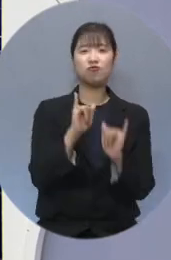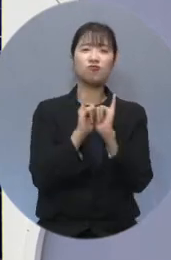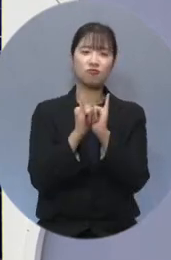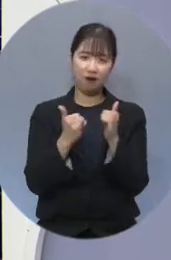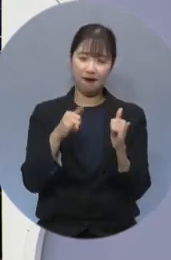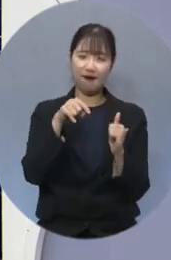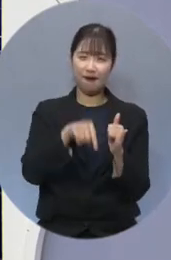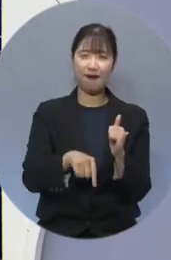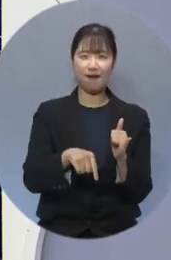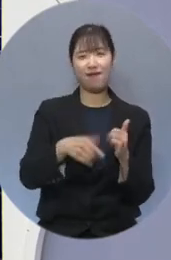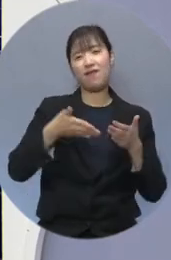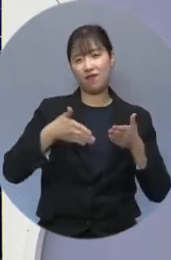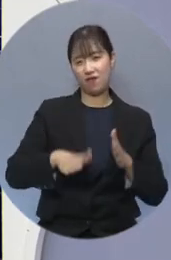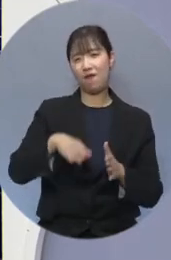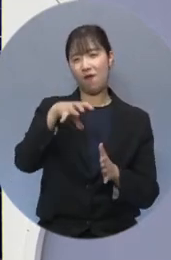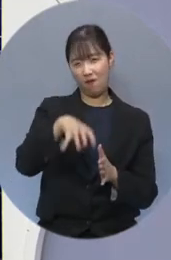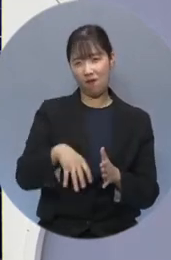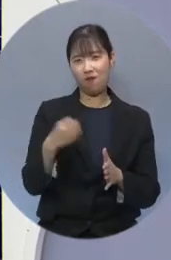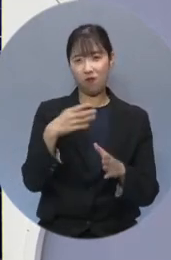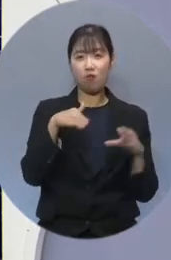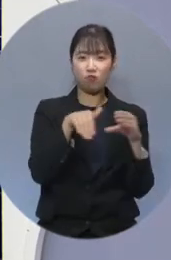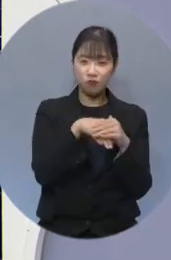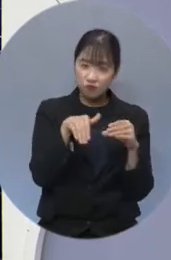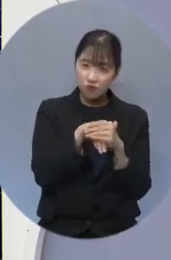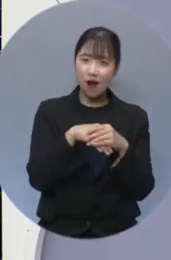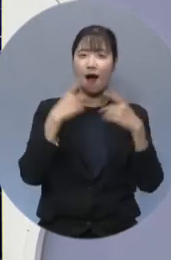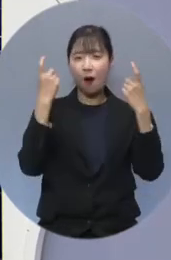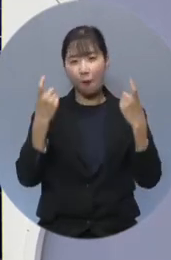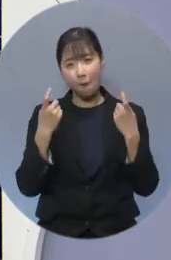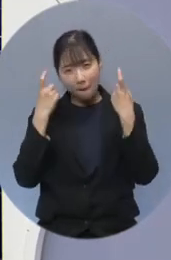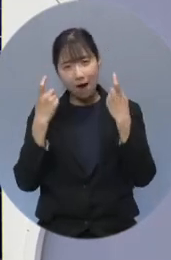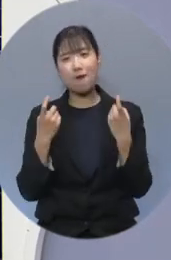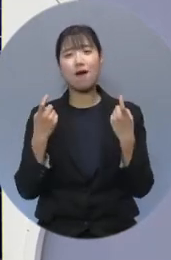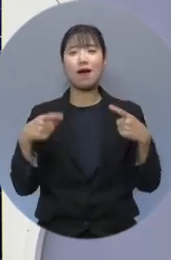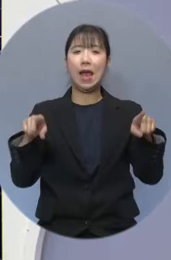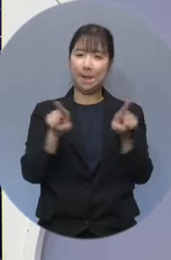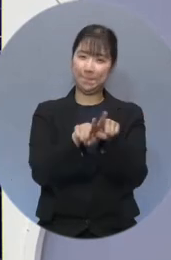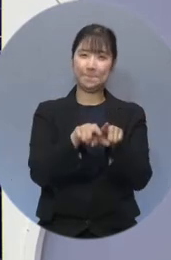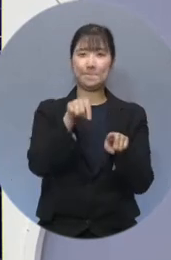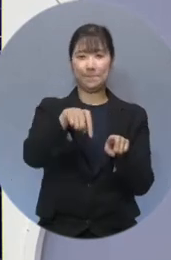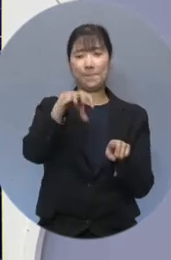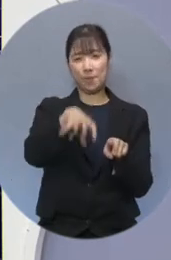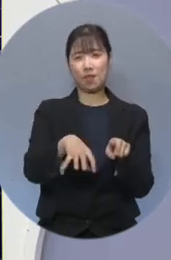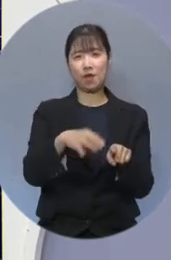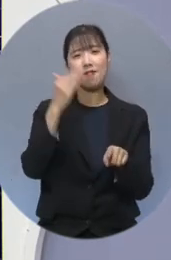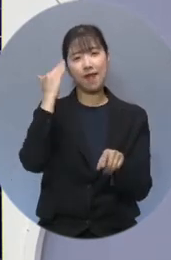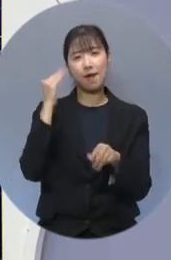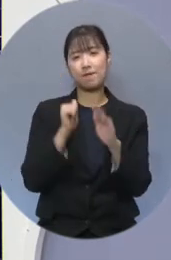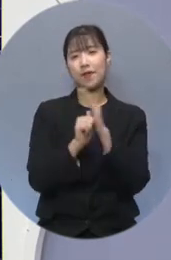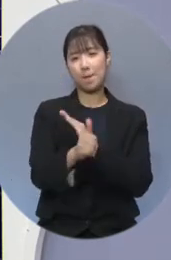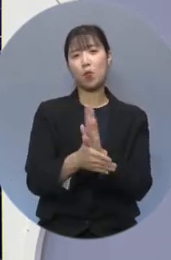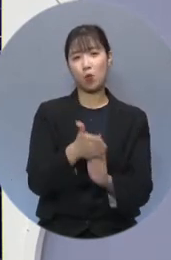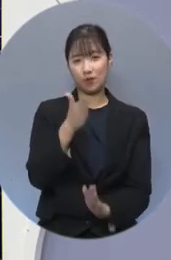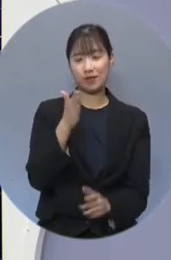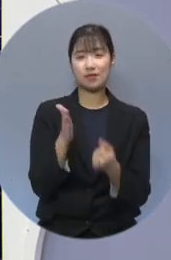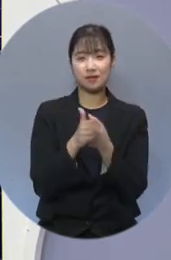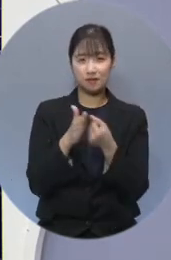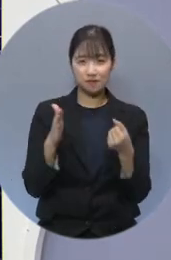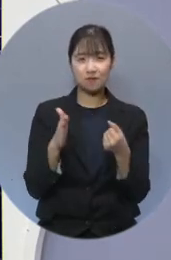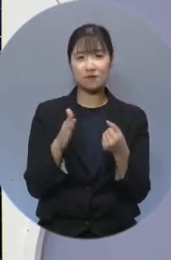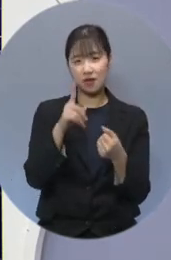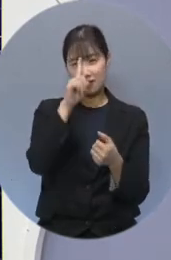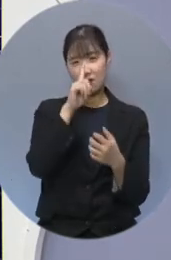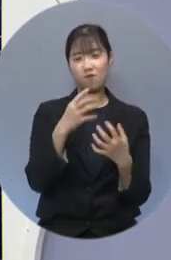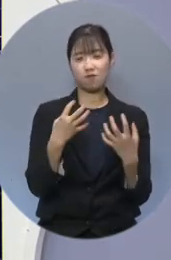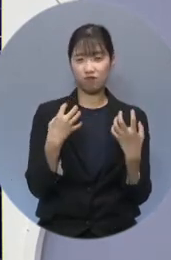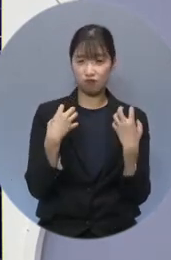그런 곳이고 그래서 문화와 관광이 공존하는 대한민국의 대표 도시이고요. 그래서